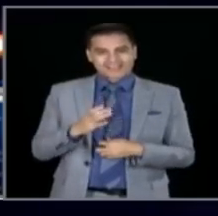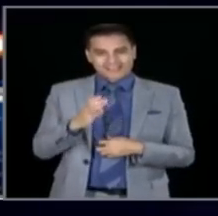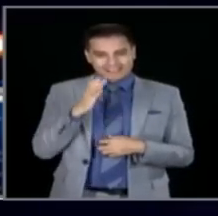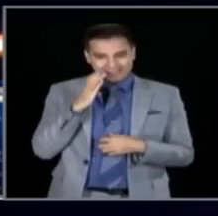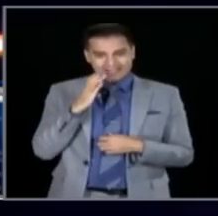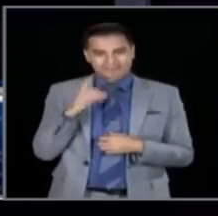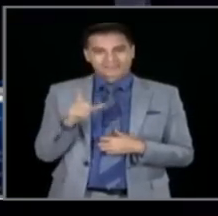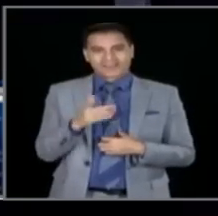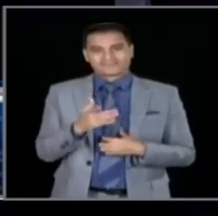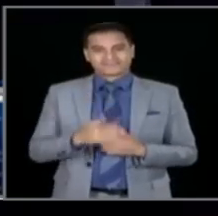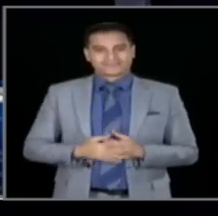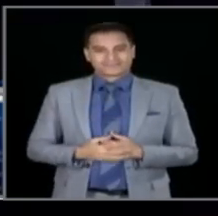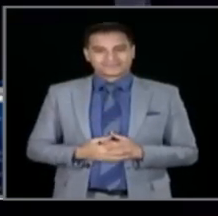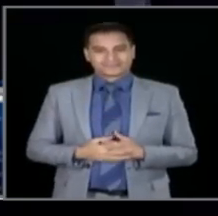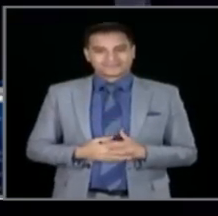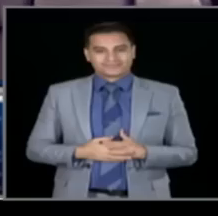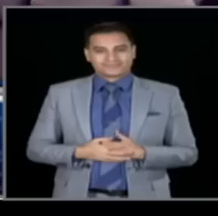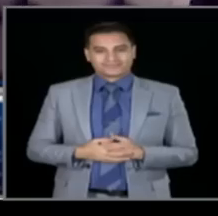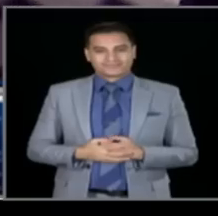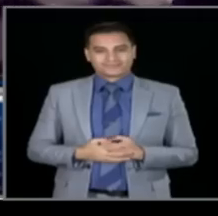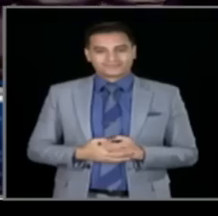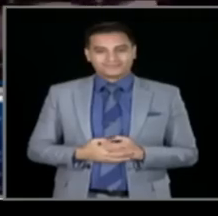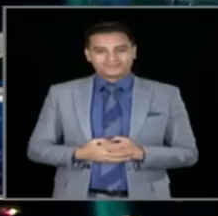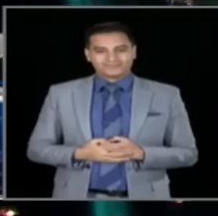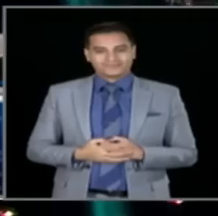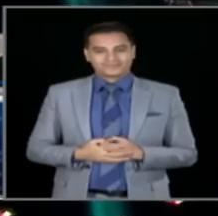هدير، إجابة صحيحة.